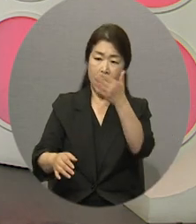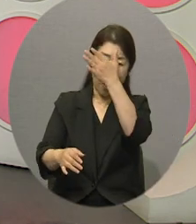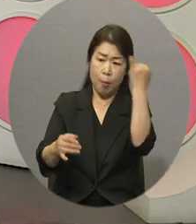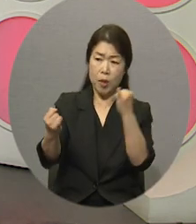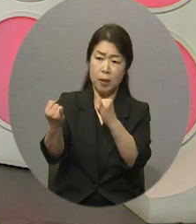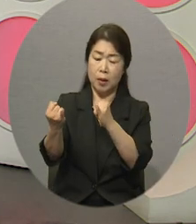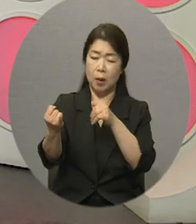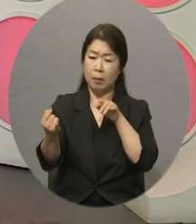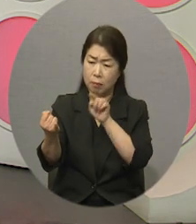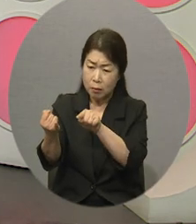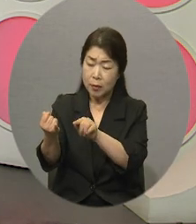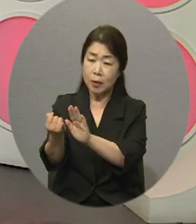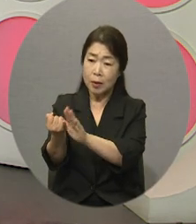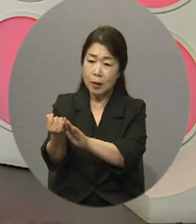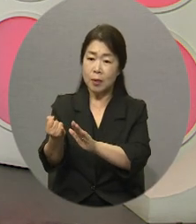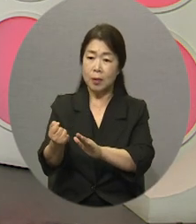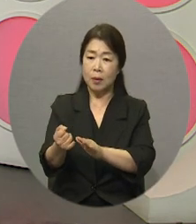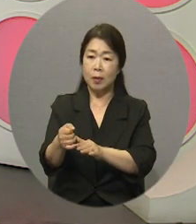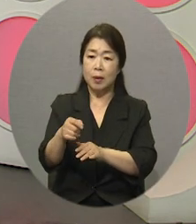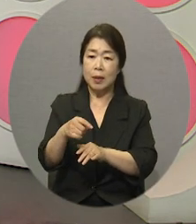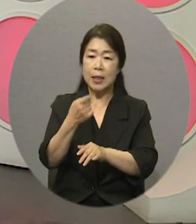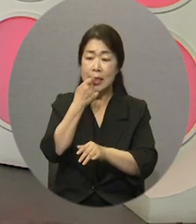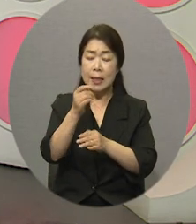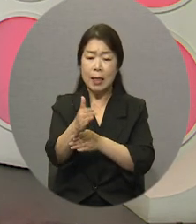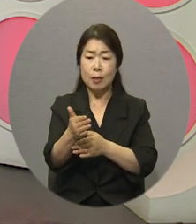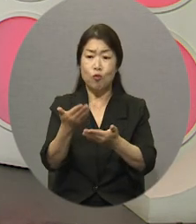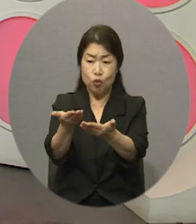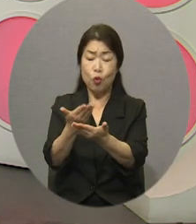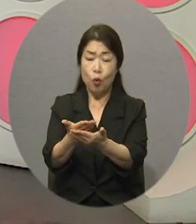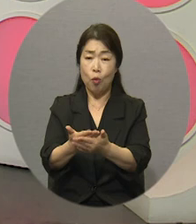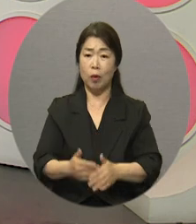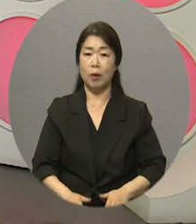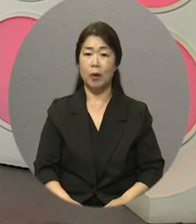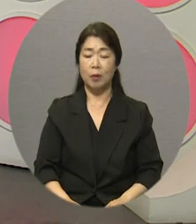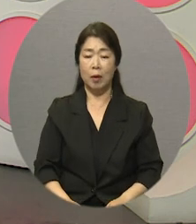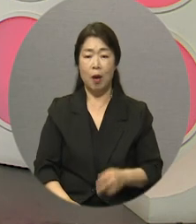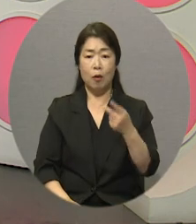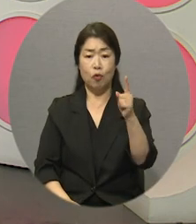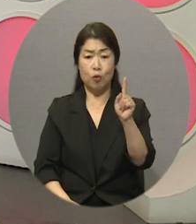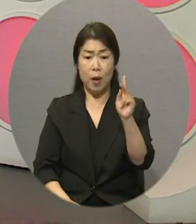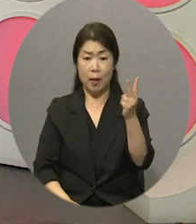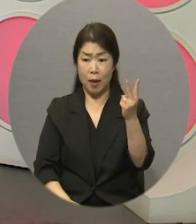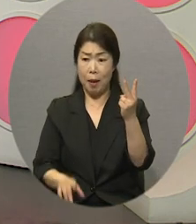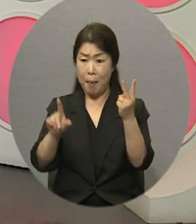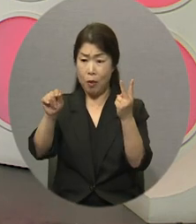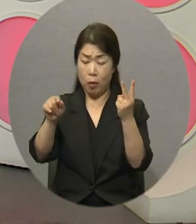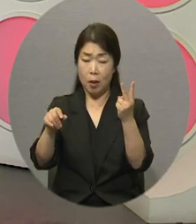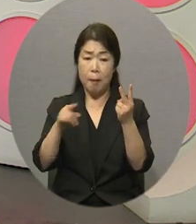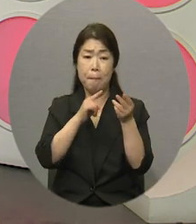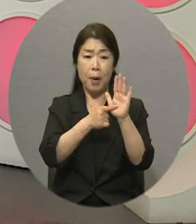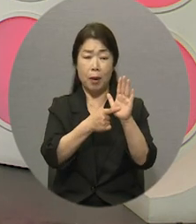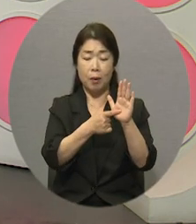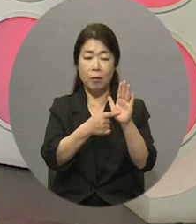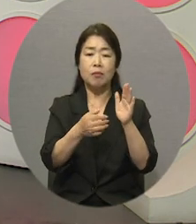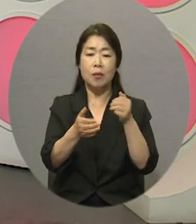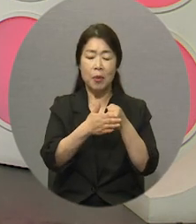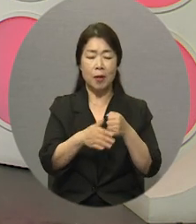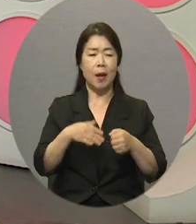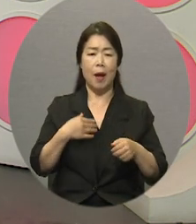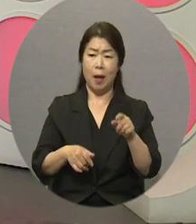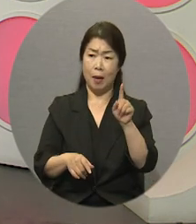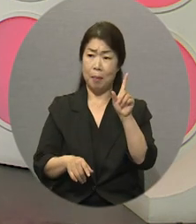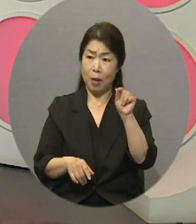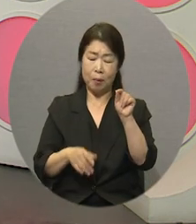그제야 할머니는 저를 보시더니 두 마리 만 원이라고 하셨고 저는 외손자가 생각나서 2만 원어치